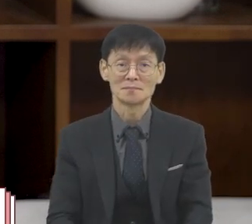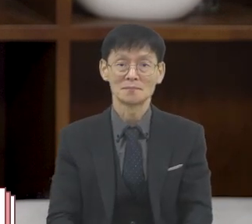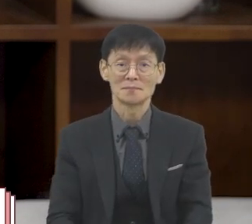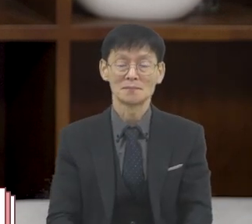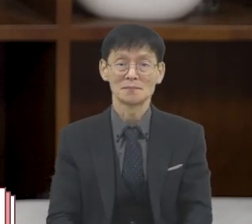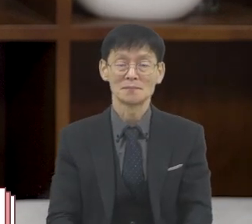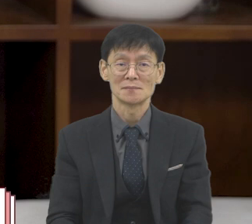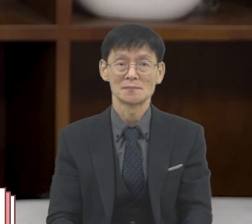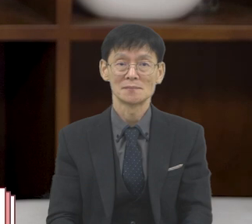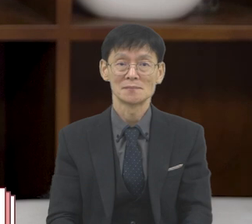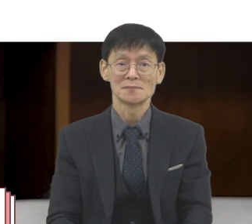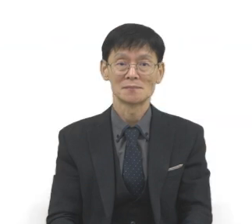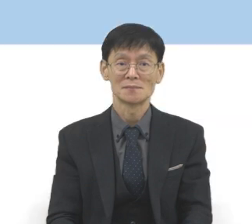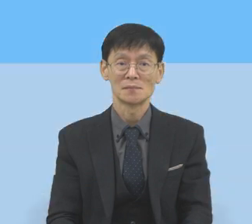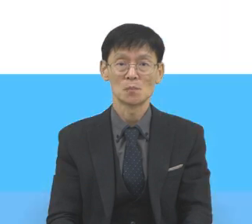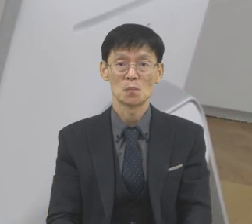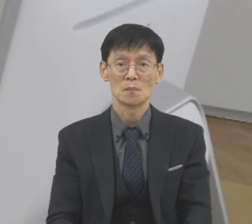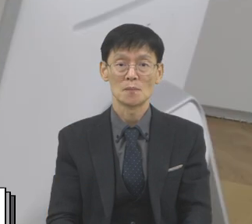보시죠.